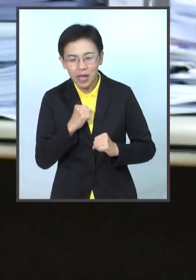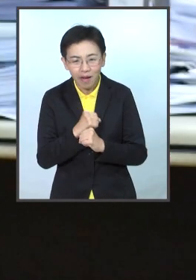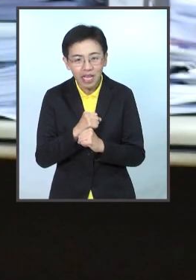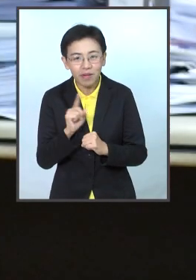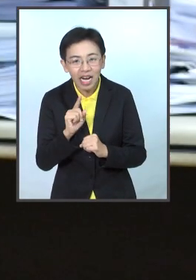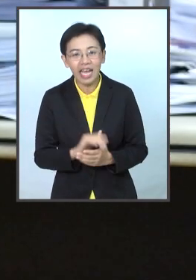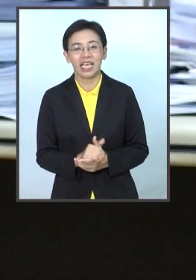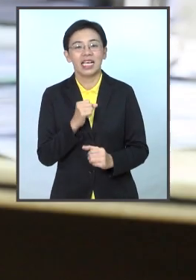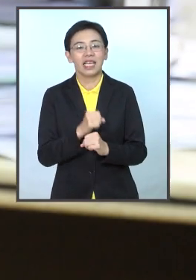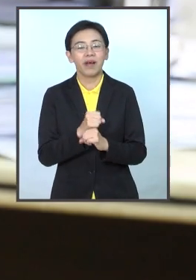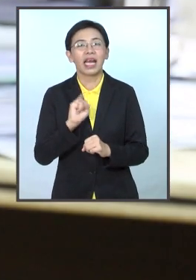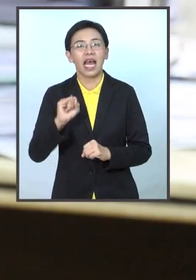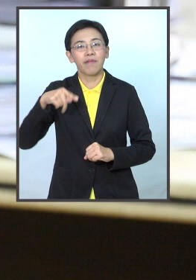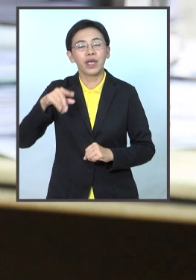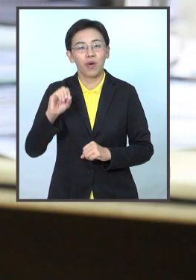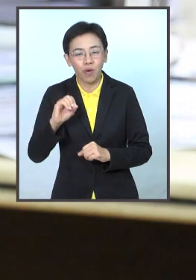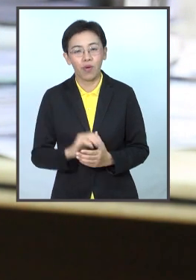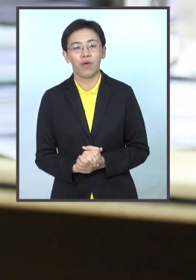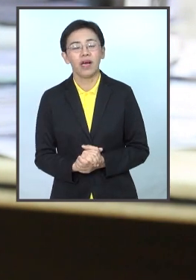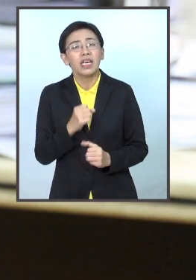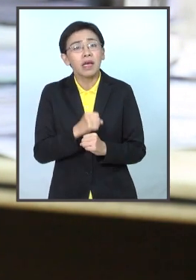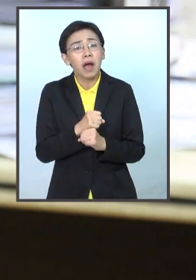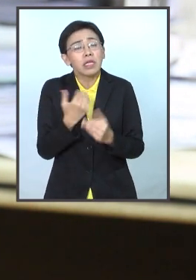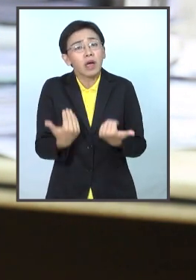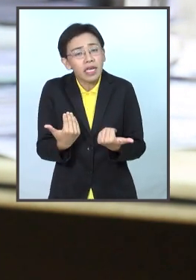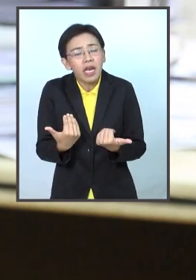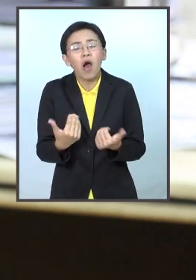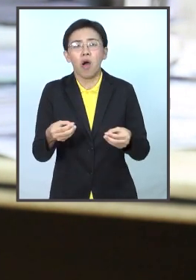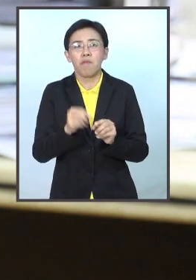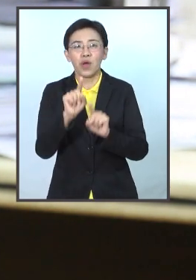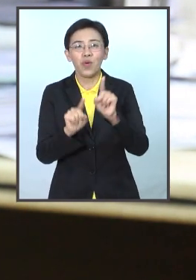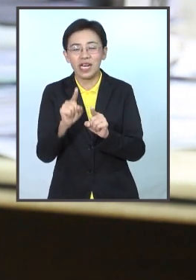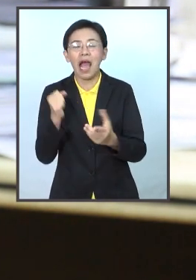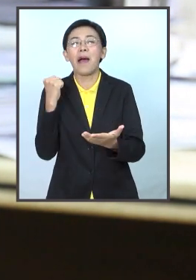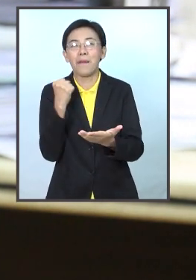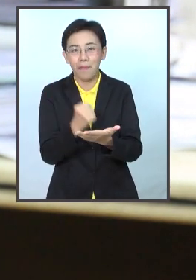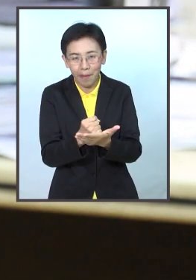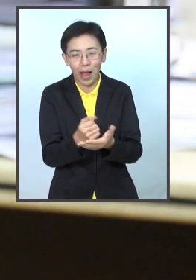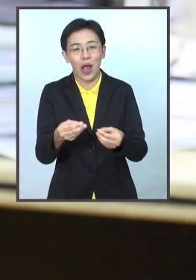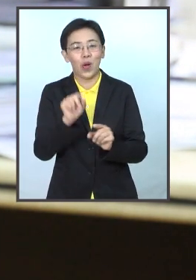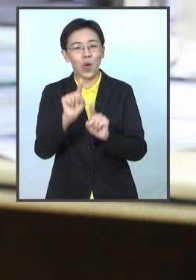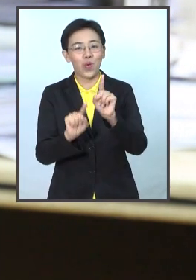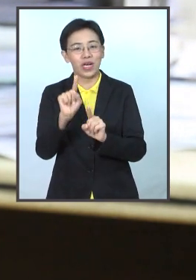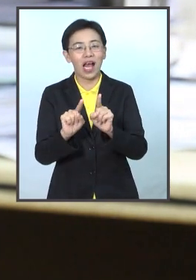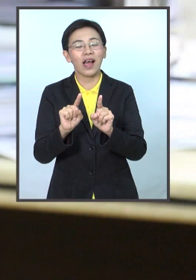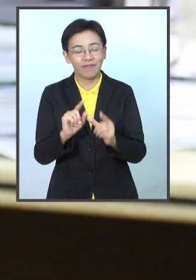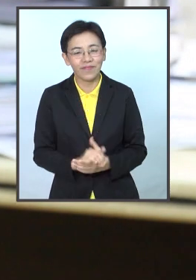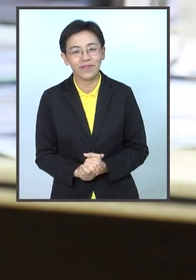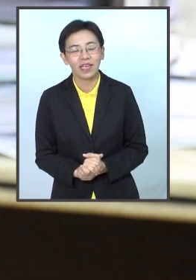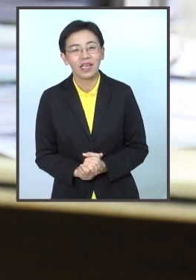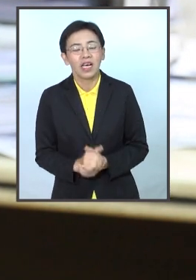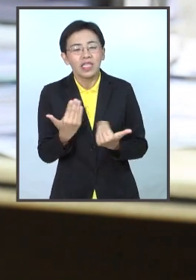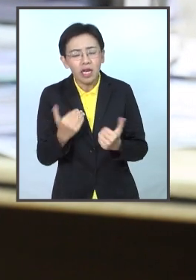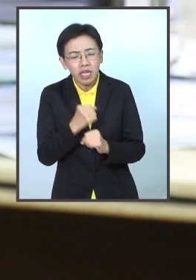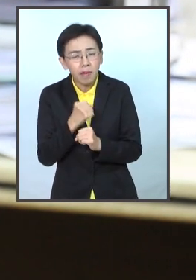ทายตอนนี้ก็คืองานของ IPO บริษัทขณะนี้กำลังจะนำหุ้นเข้าจดทะเบียนในตลาดทรัพย์แล้วก็งานโครงการใ